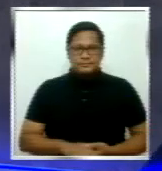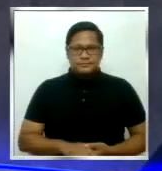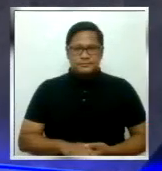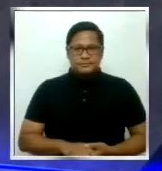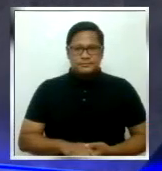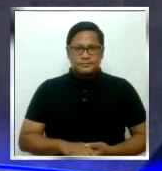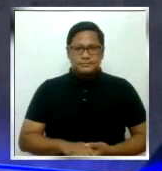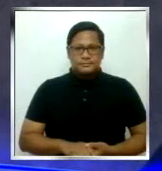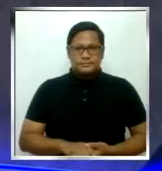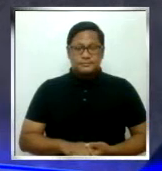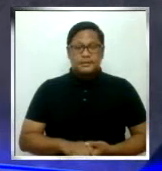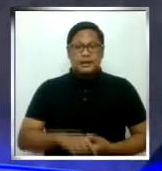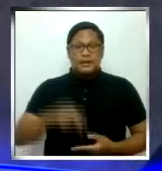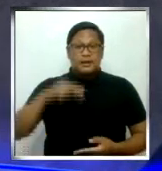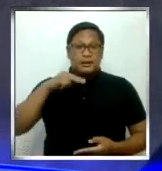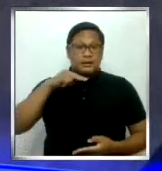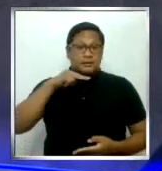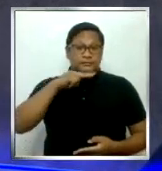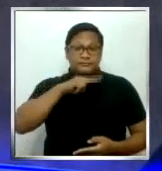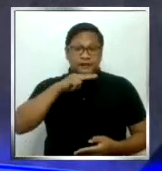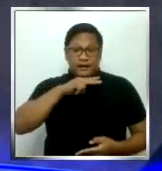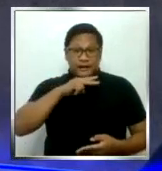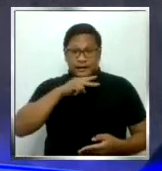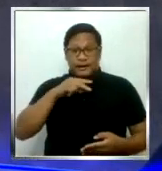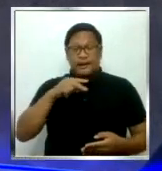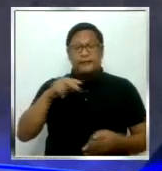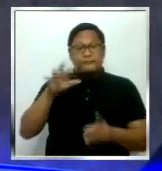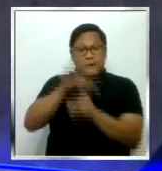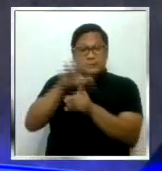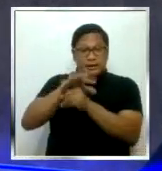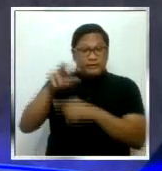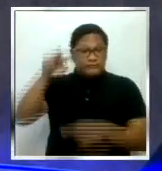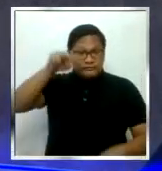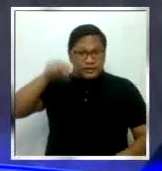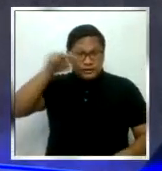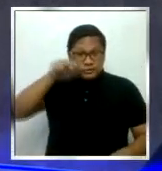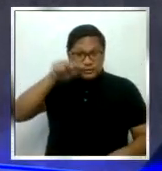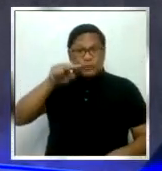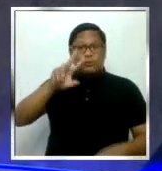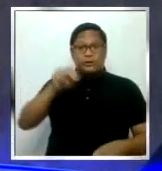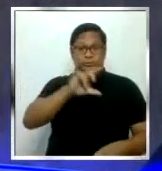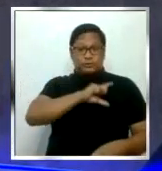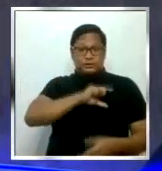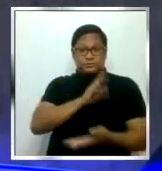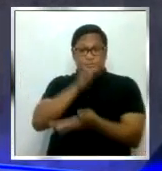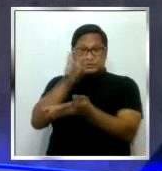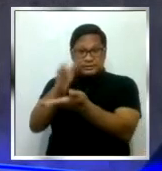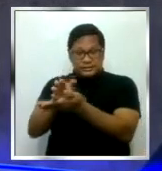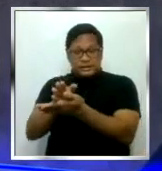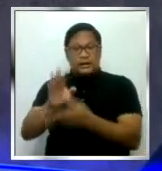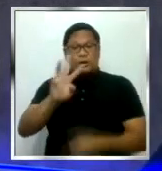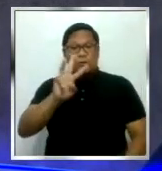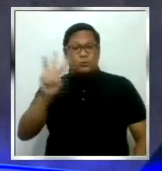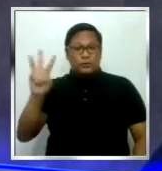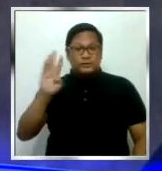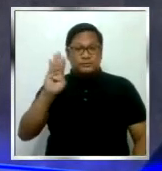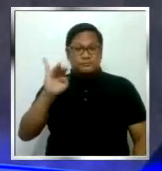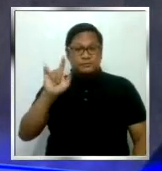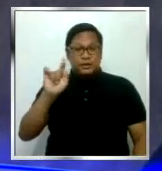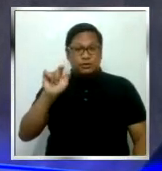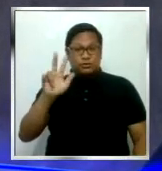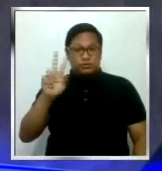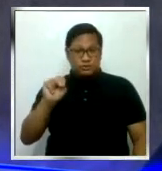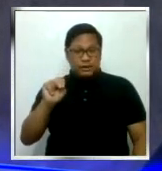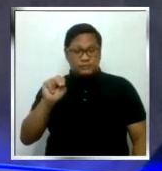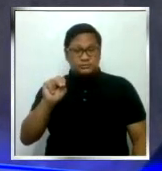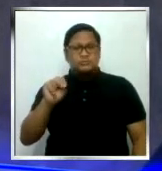Nag-viral ang video ng pagpunta ng mga pulis sa isang bahay sa Western Bicutan, Taguig. Mismong si NCRPO Chief De Bolsinas ang naroon dahil pag-aari